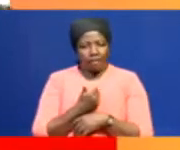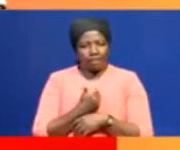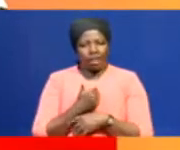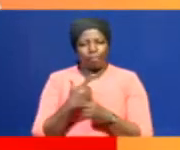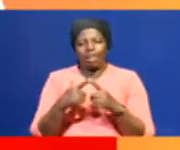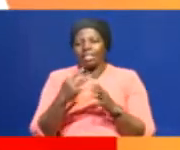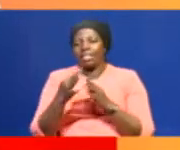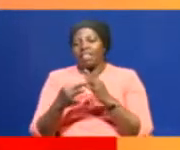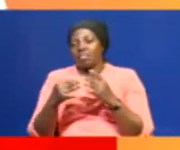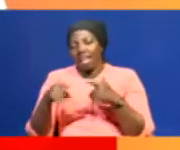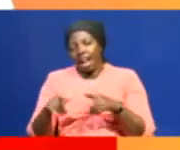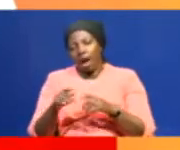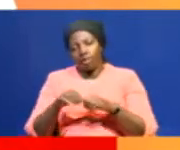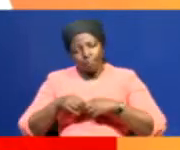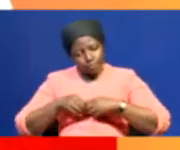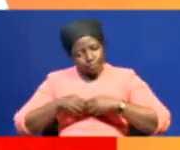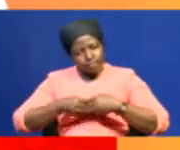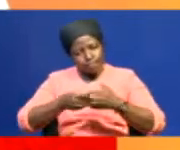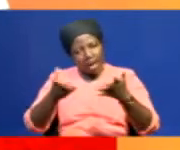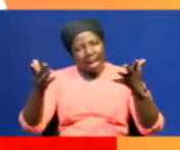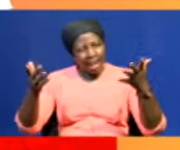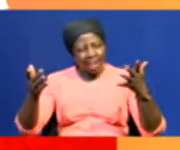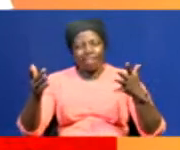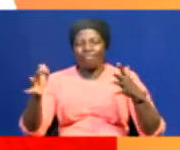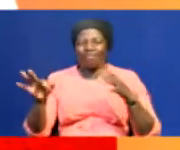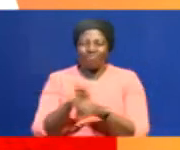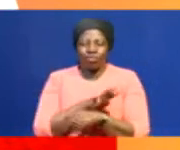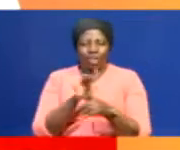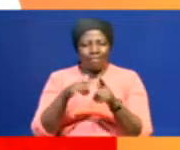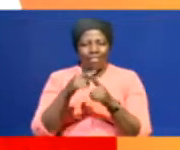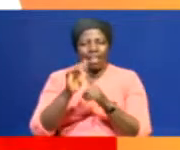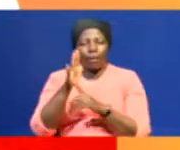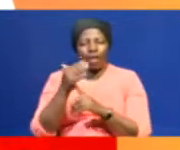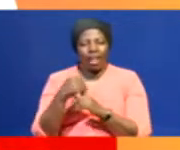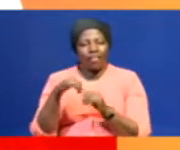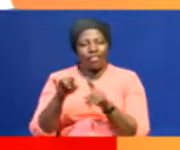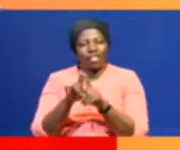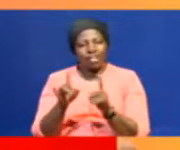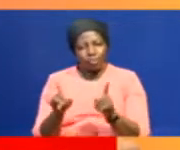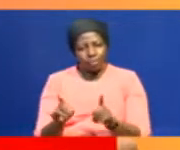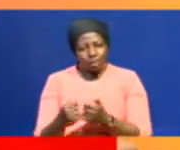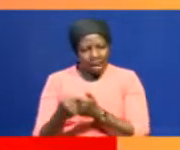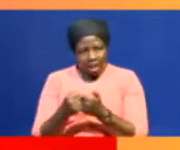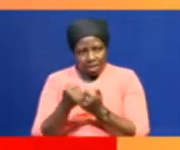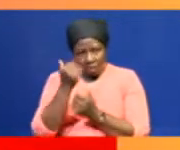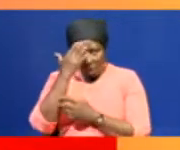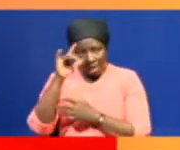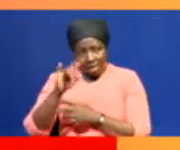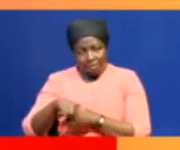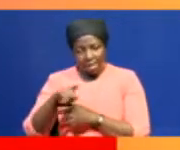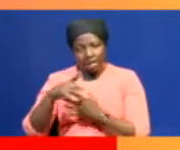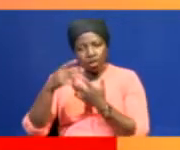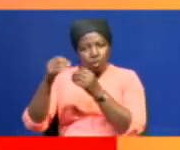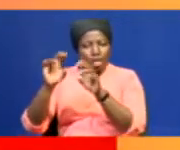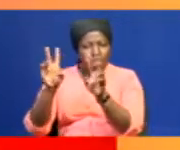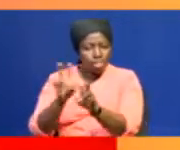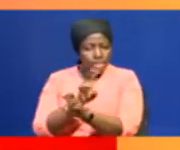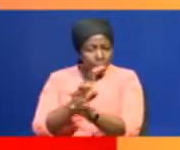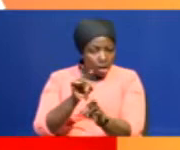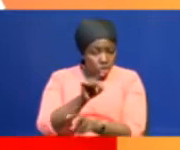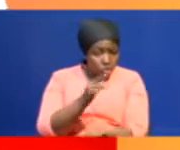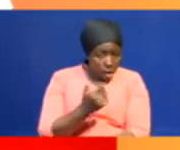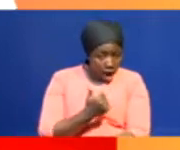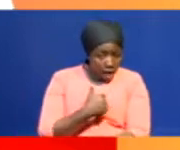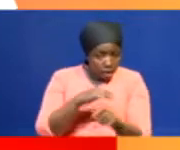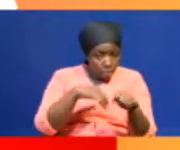turudi kuanza na nyuma tukienda itakuwa changamoto vile tunapitia changamoto sasa hivi, kwa sababu sasa hivi lazima tuende tutafute. Wewe uko na pikipiki,